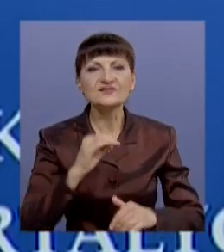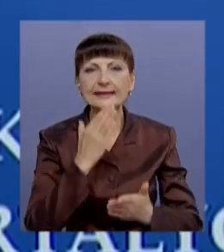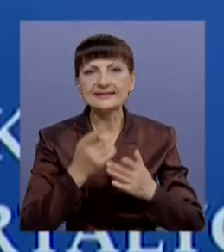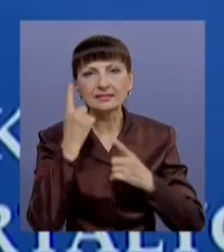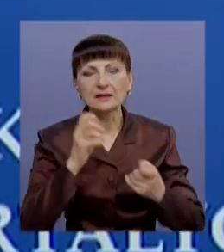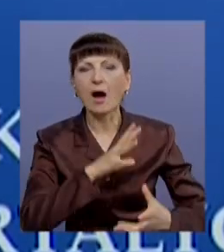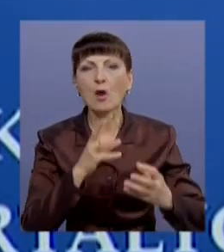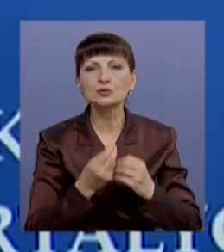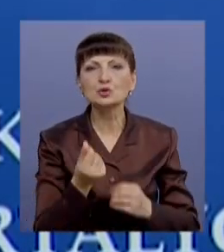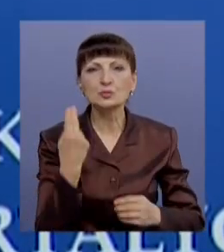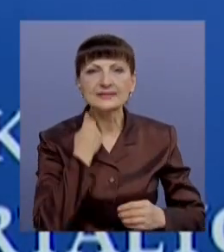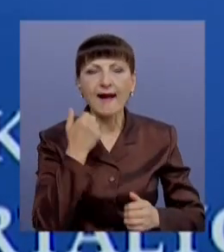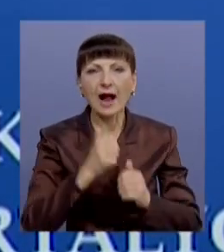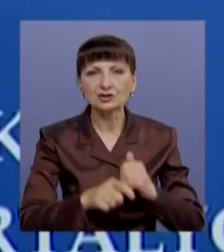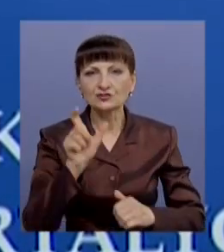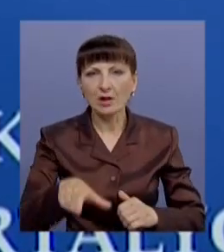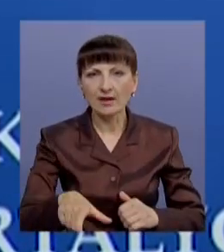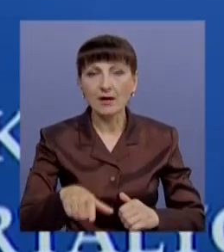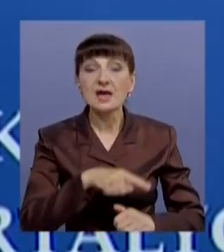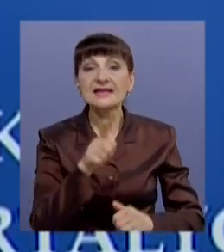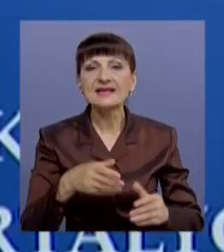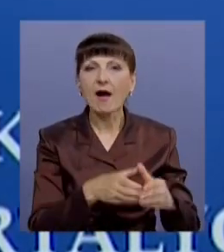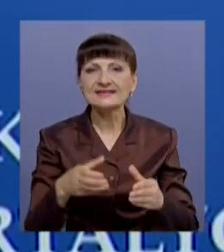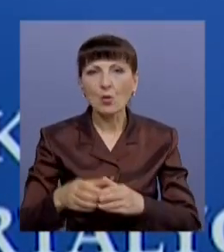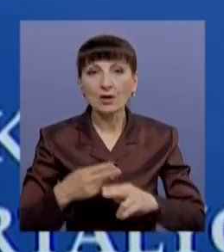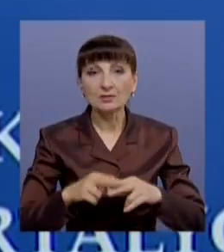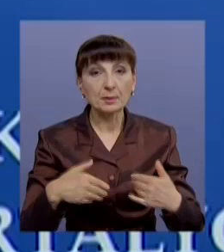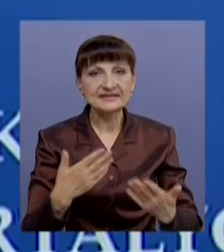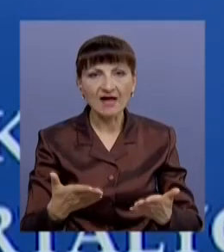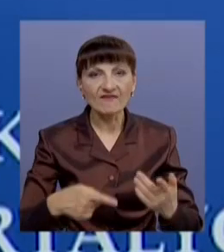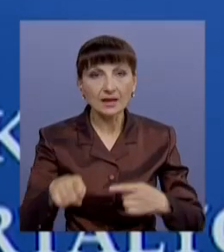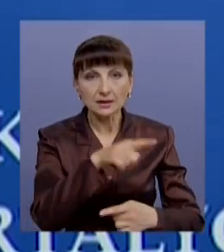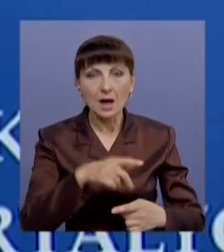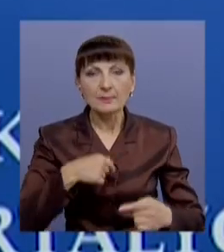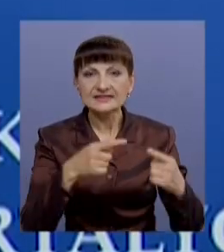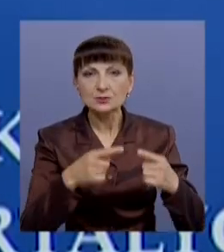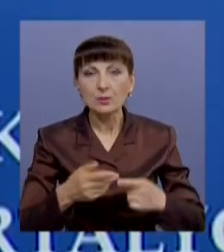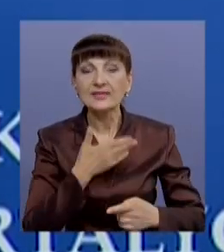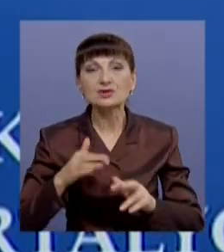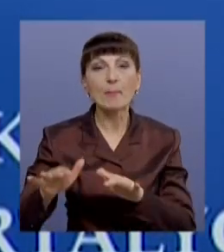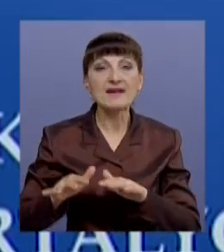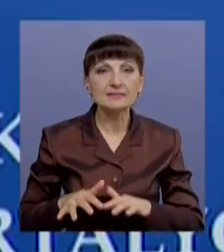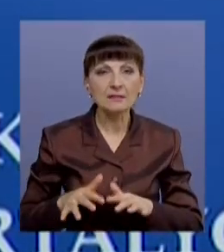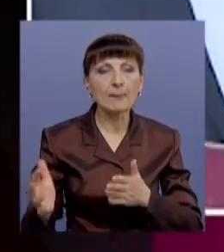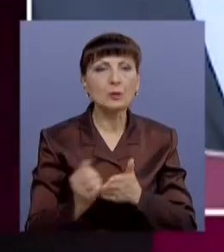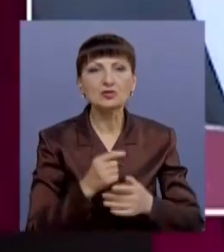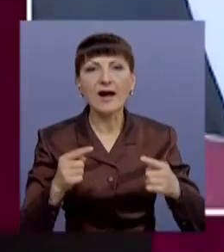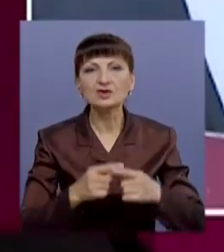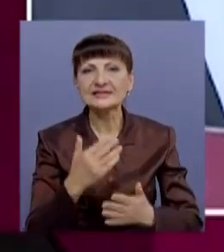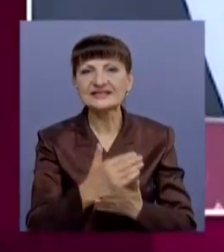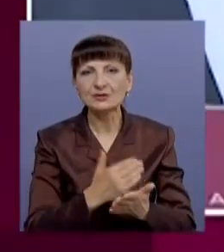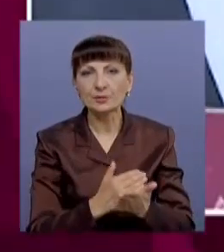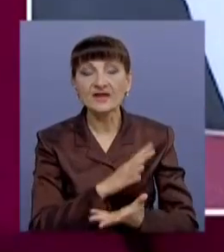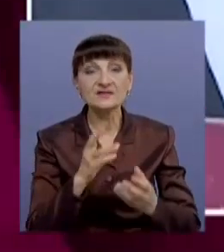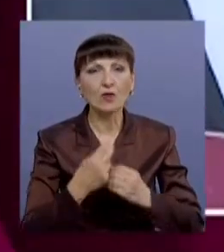общей сумме задолженности каждого физического лица. И те категории, которые нам будут представлены, мы просто состыкуем с нашей базой данных и получим окончательный список. Всего